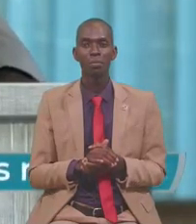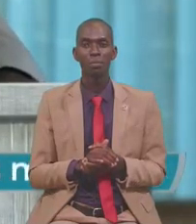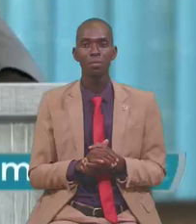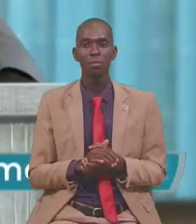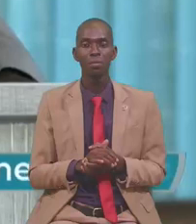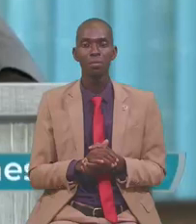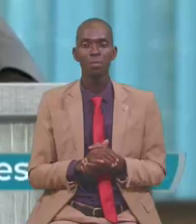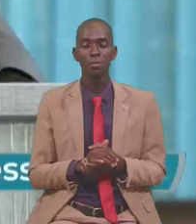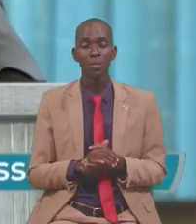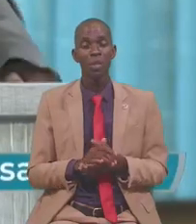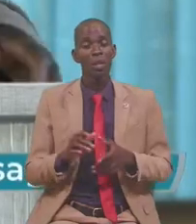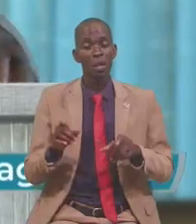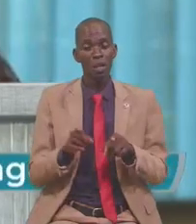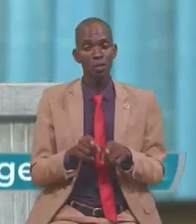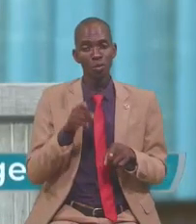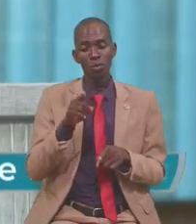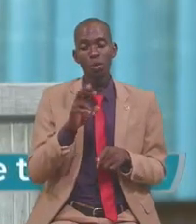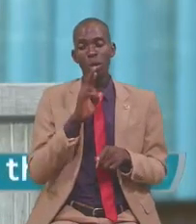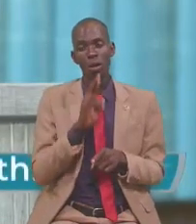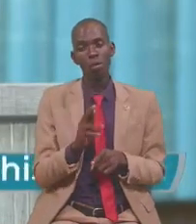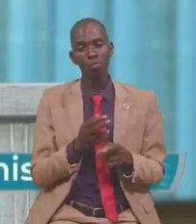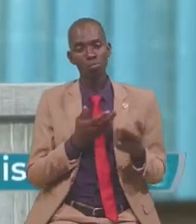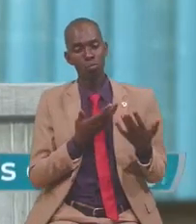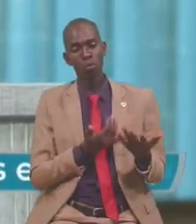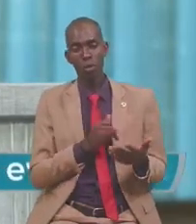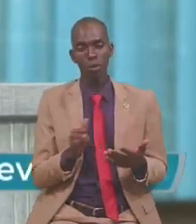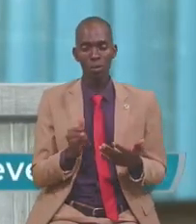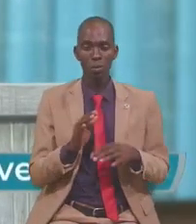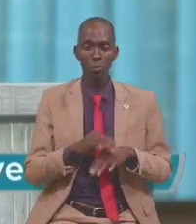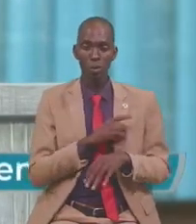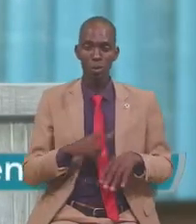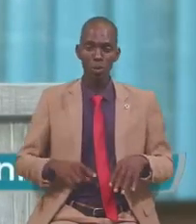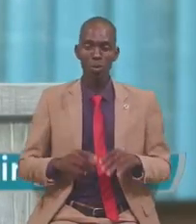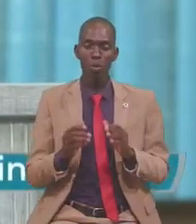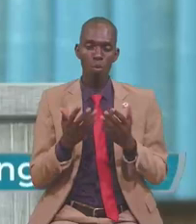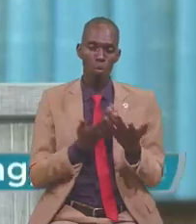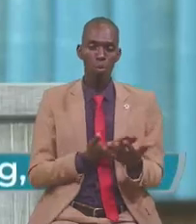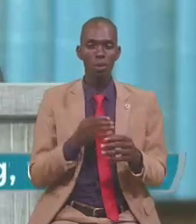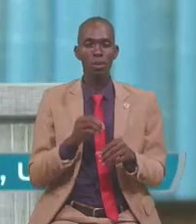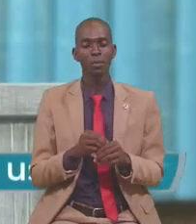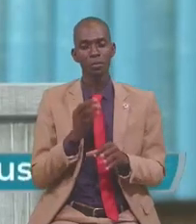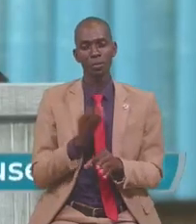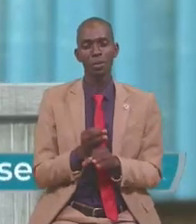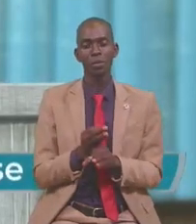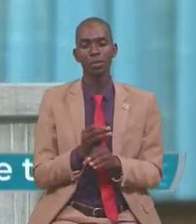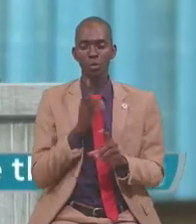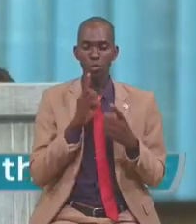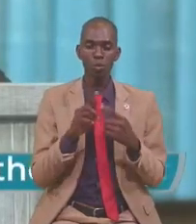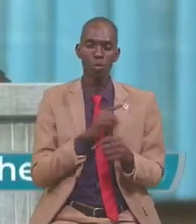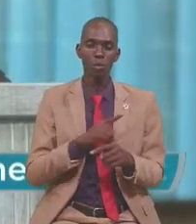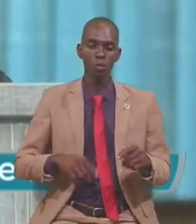Parlez au Seigneur en attendant que le surintendant vienne prier pour nous.